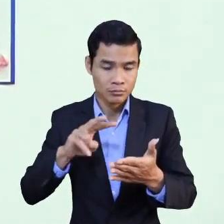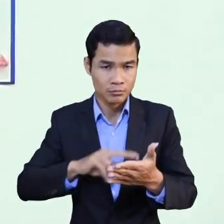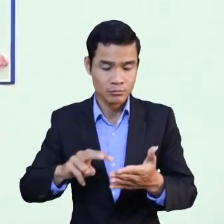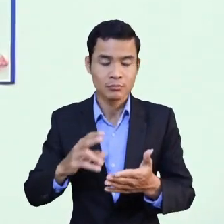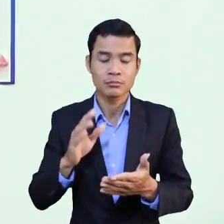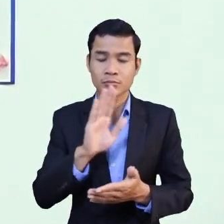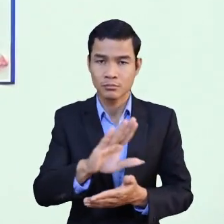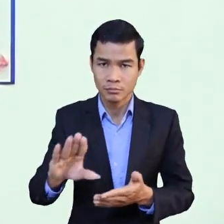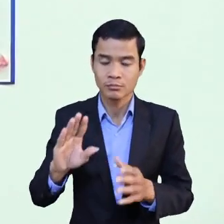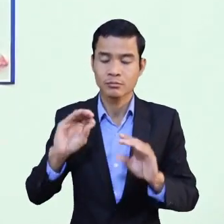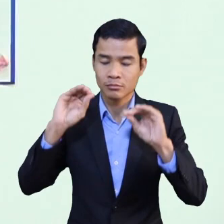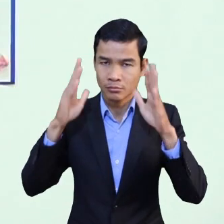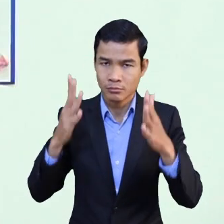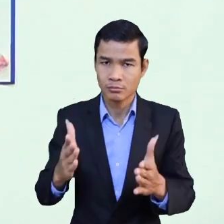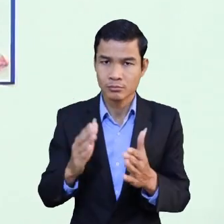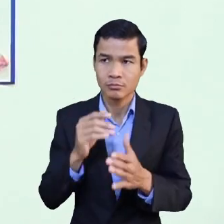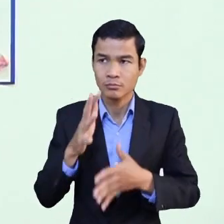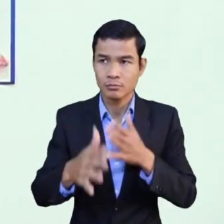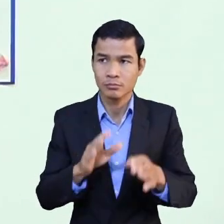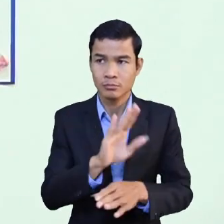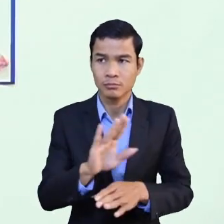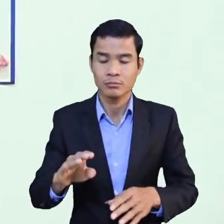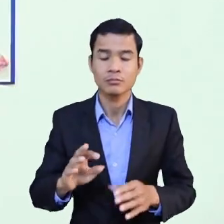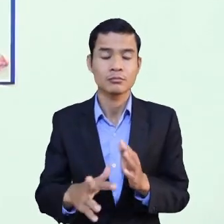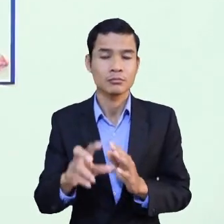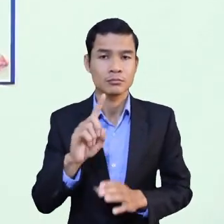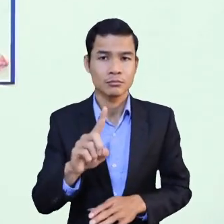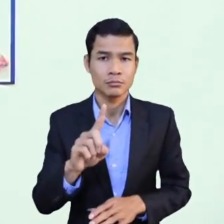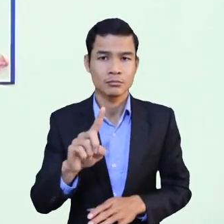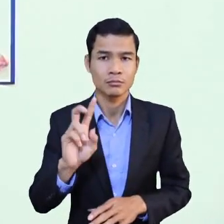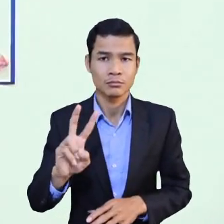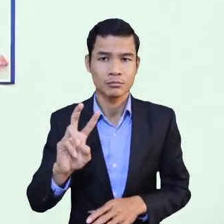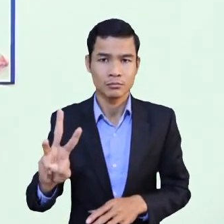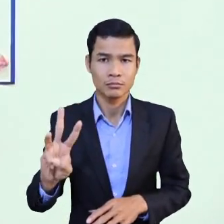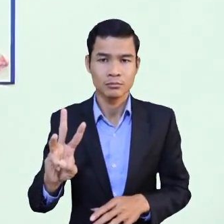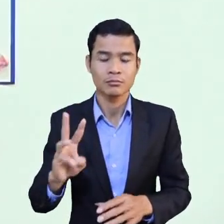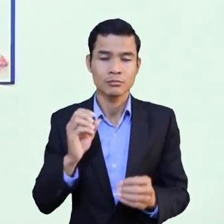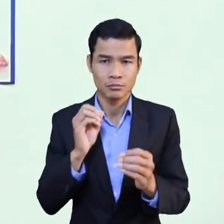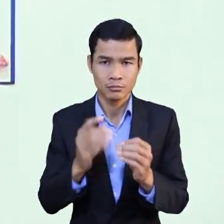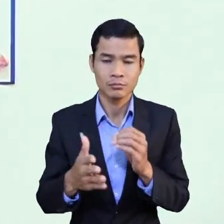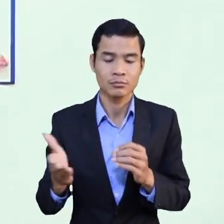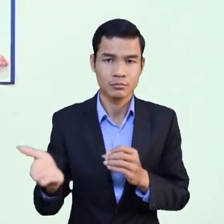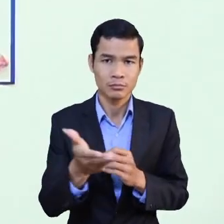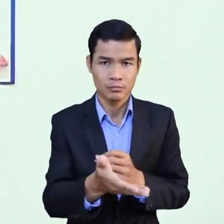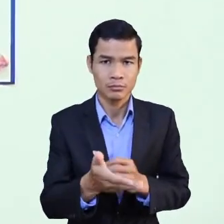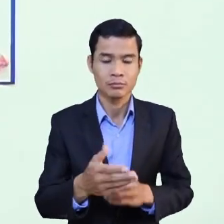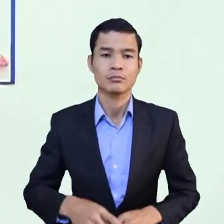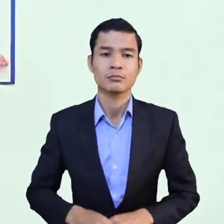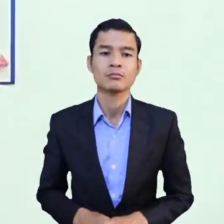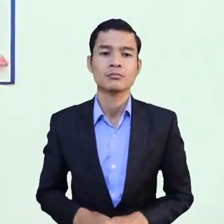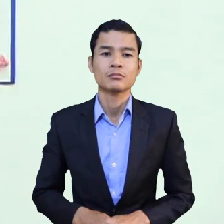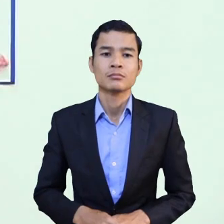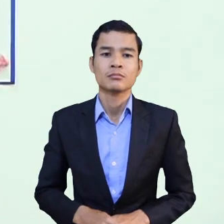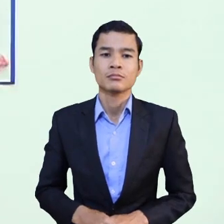ងណាចាអ្នកគ្រូរាប់ជូន1ពី3ចាប់ផ្ដើ